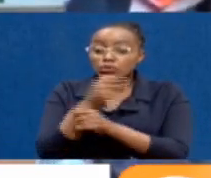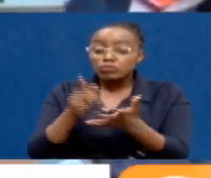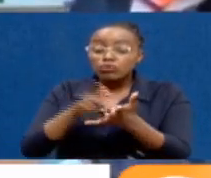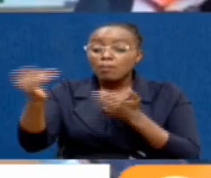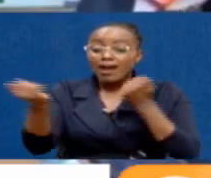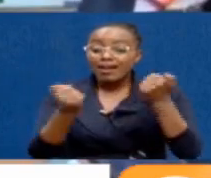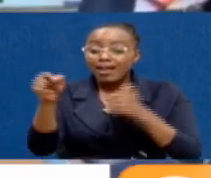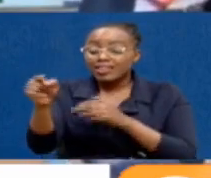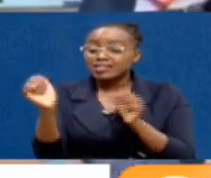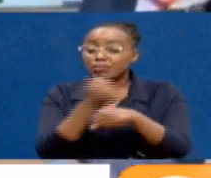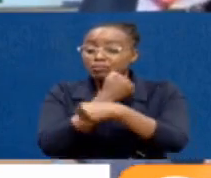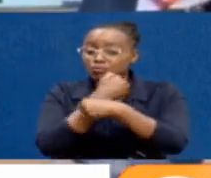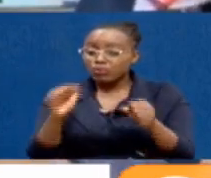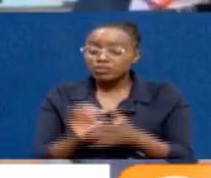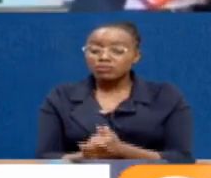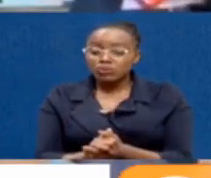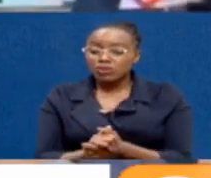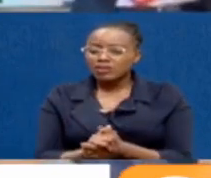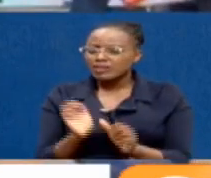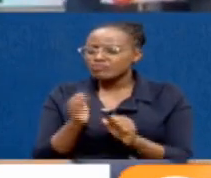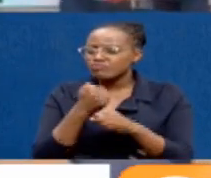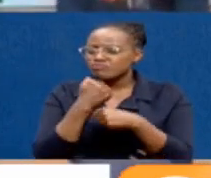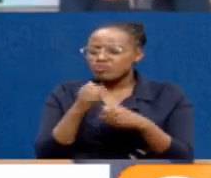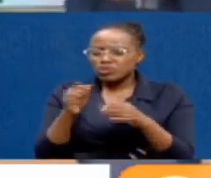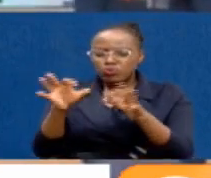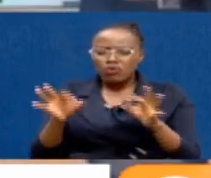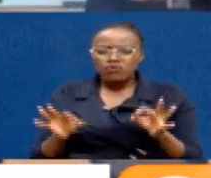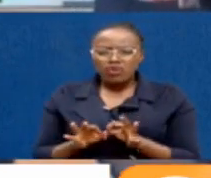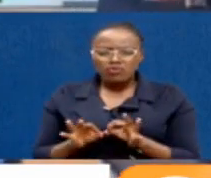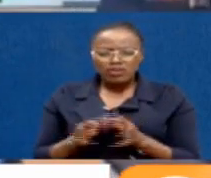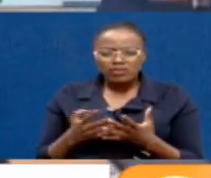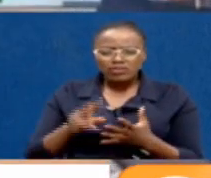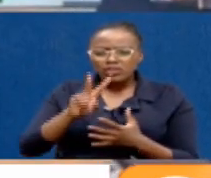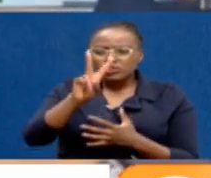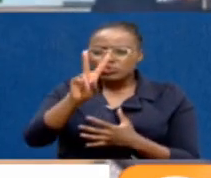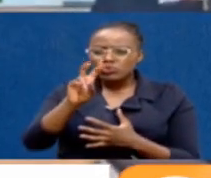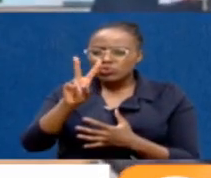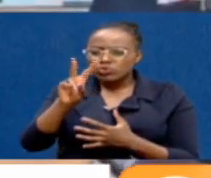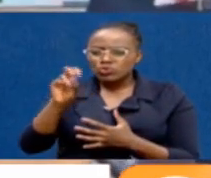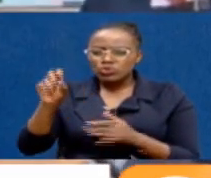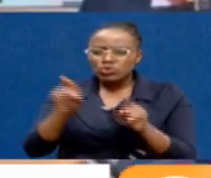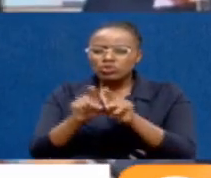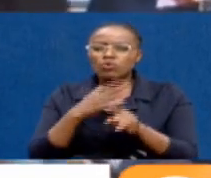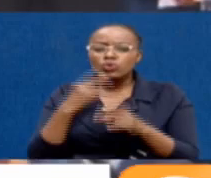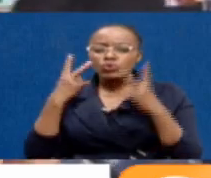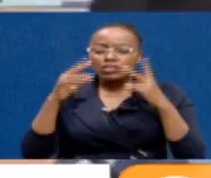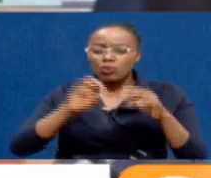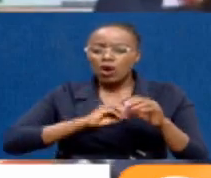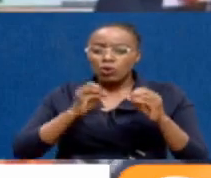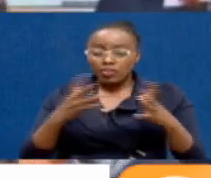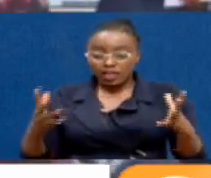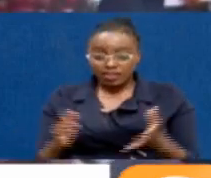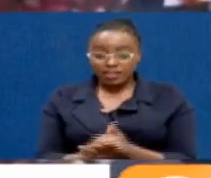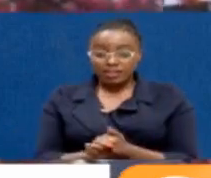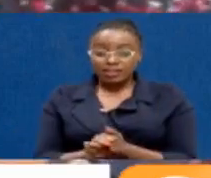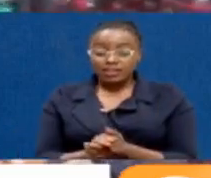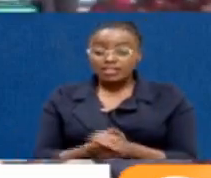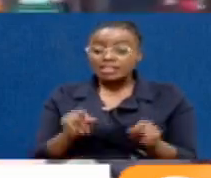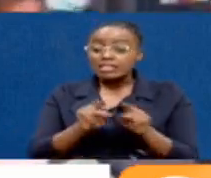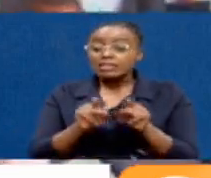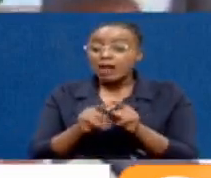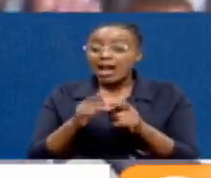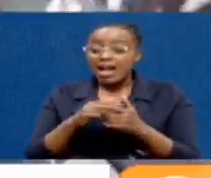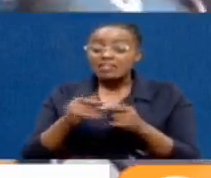gari. Gani yenu wewe sio yeye hiyo gazi familia 2002 tutaki yani kuona kitu yetu. Wame